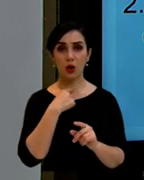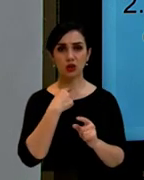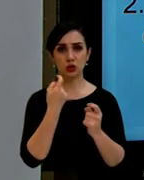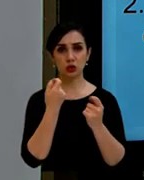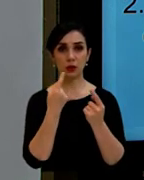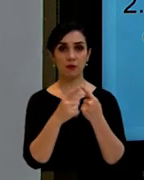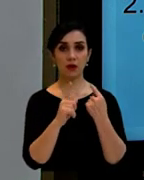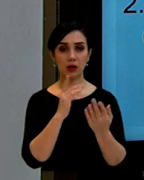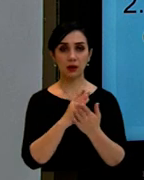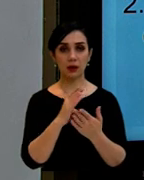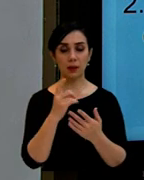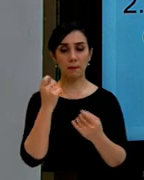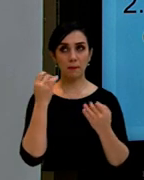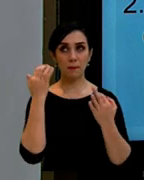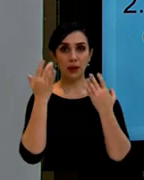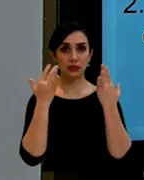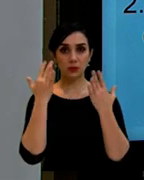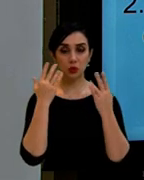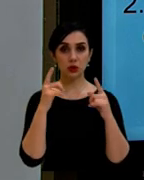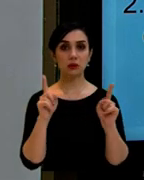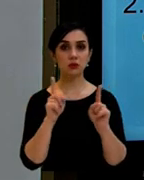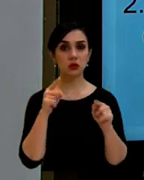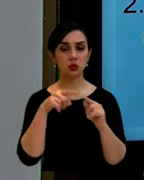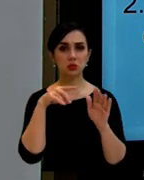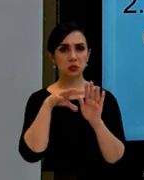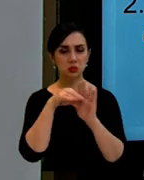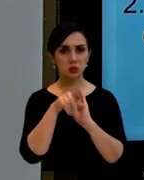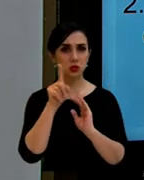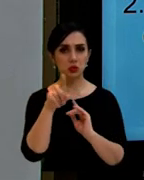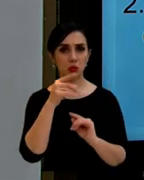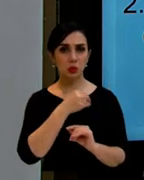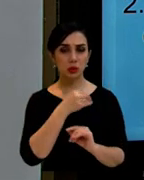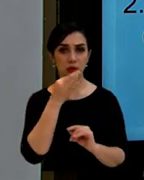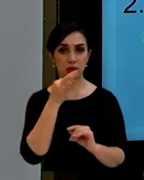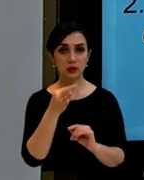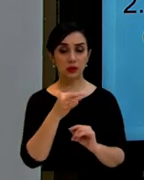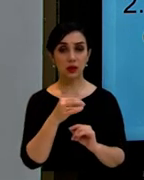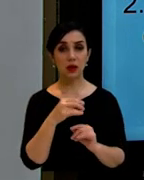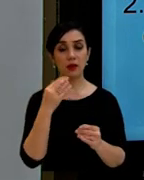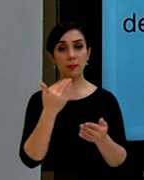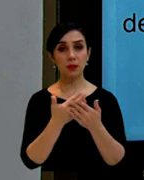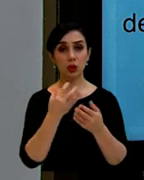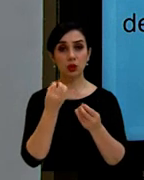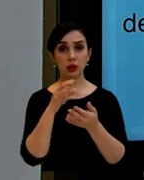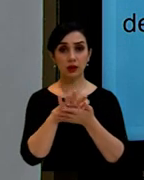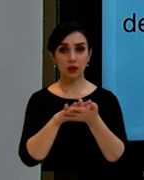farq bor. Mantiq mazmundachi. Bunga hozir to'xtalamiz. Yana davom etamiz misollardan.